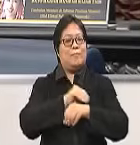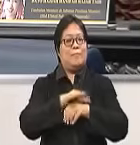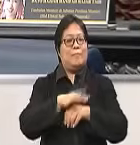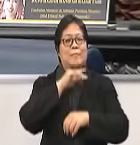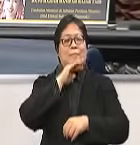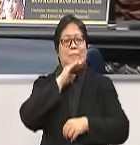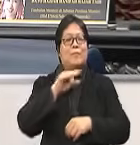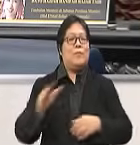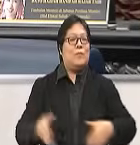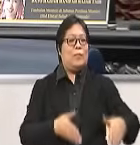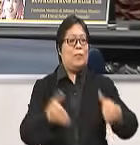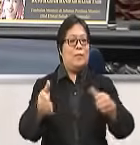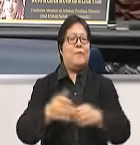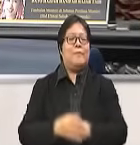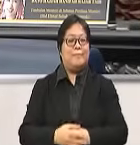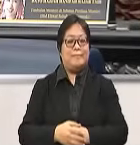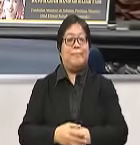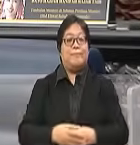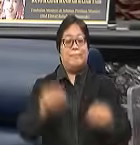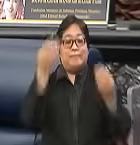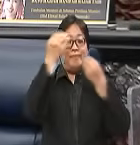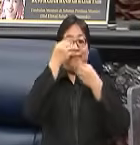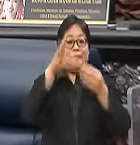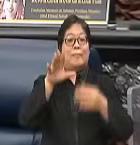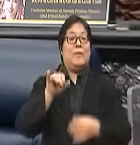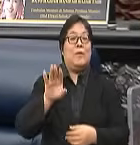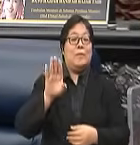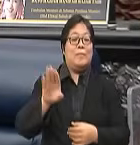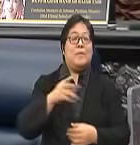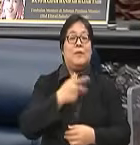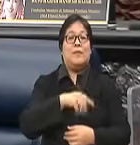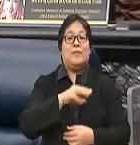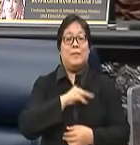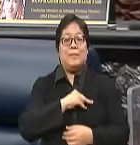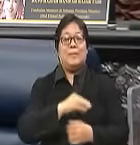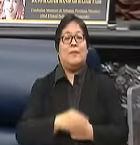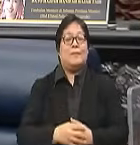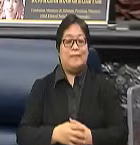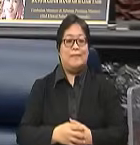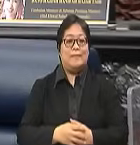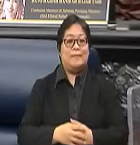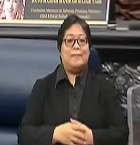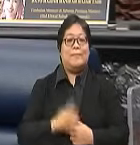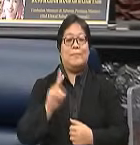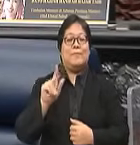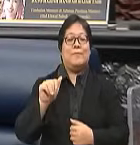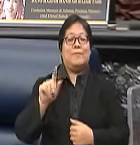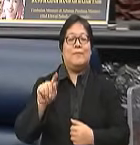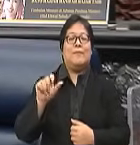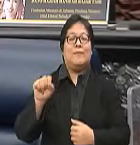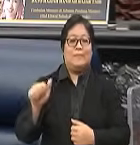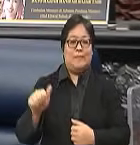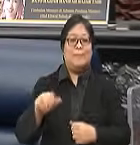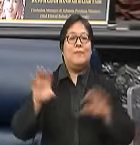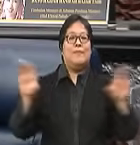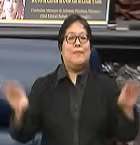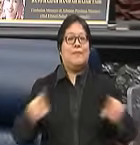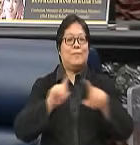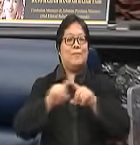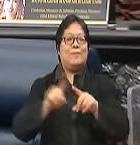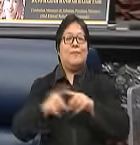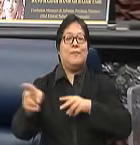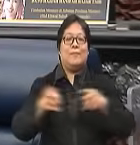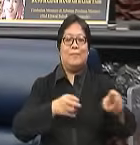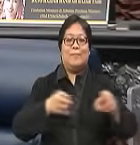sungai untuk makluman ini yang berumat kemudian alam sekitar dan aircase telah melaksanakan beberapa